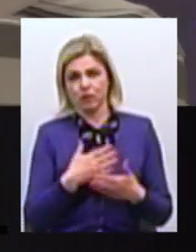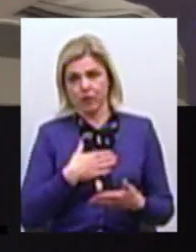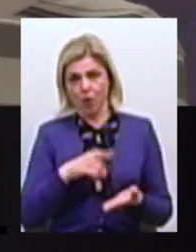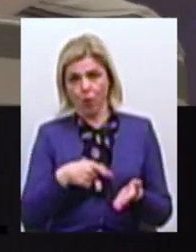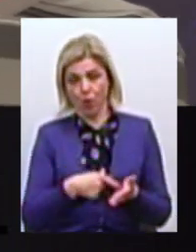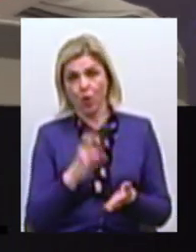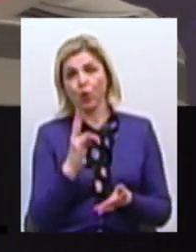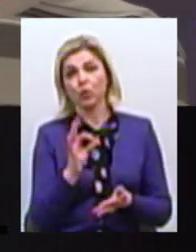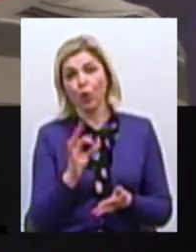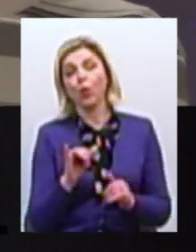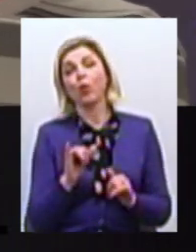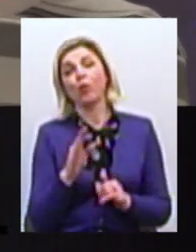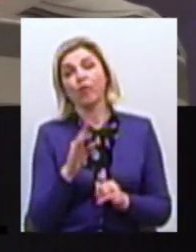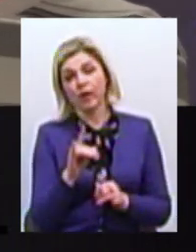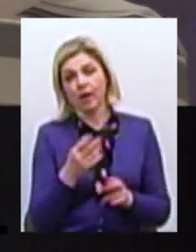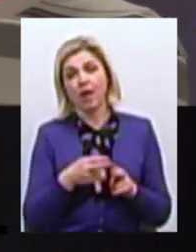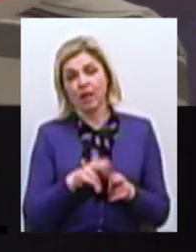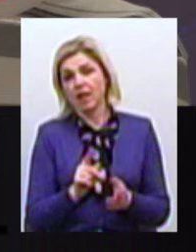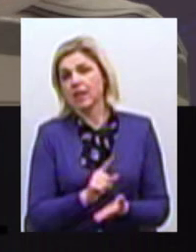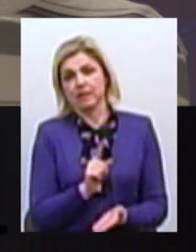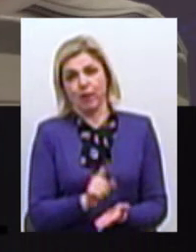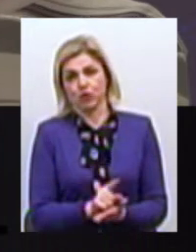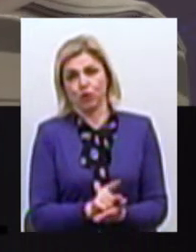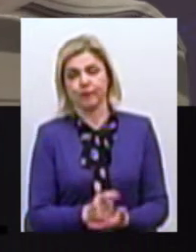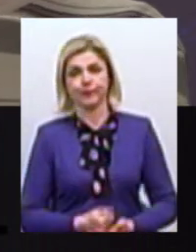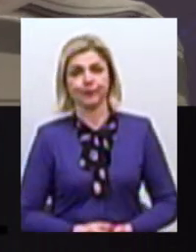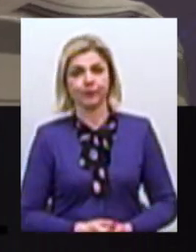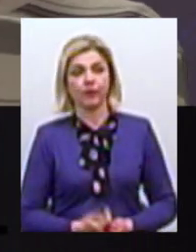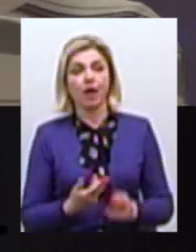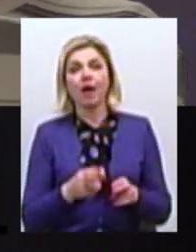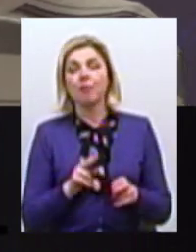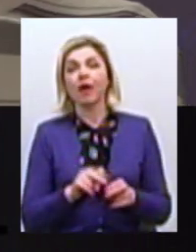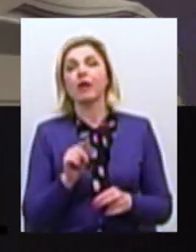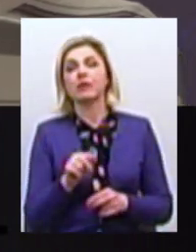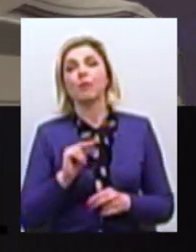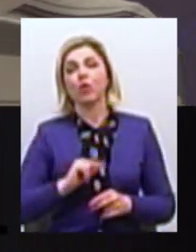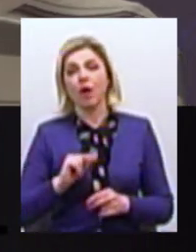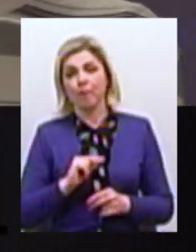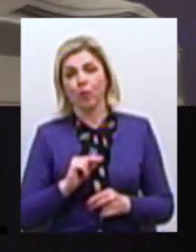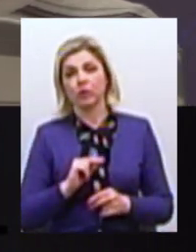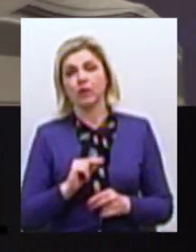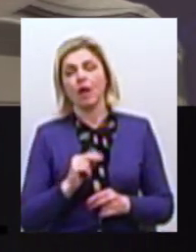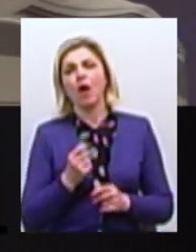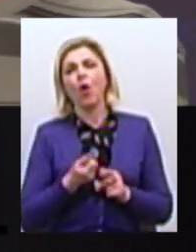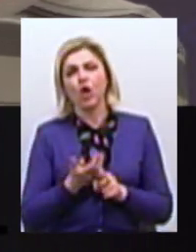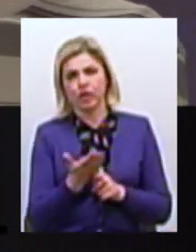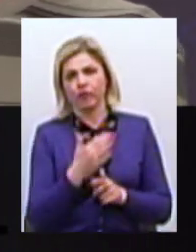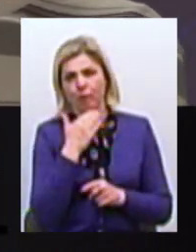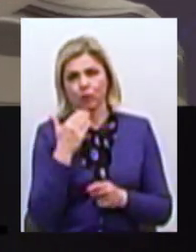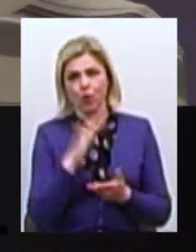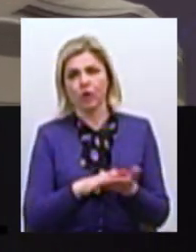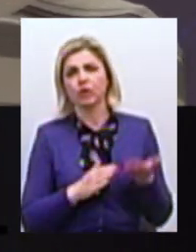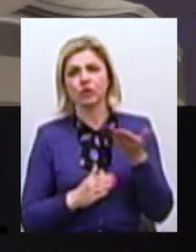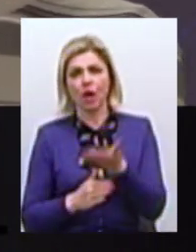увы, это неизбежно. Поэтому работаем. У нас очень большое количество обращений сейчас